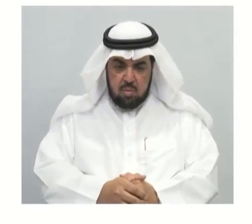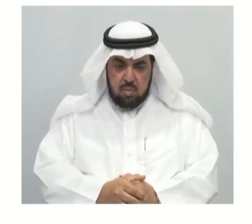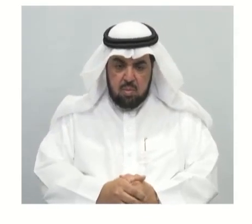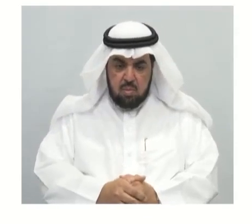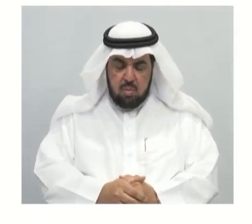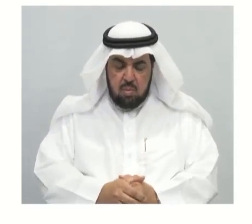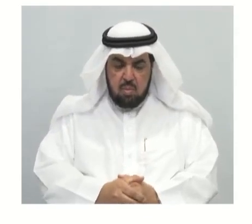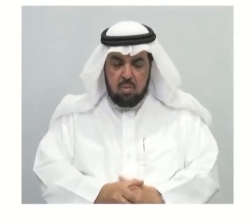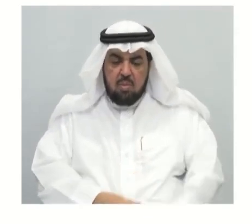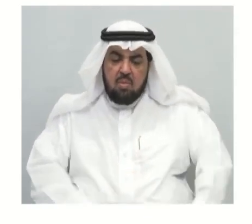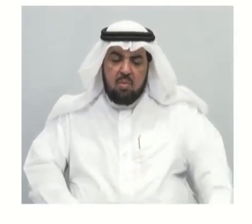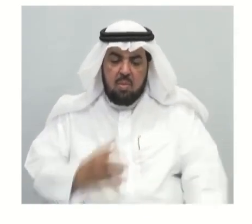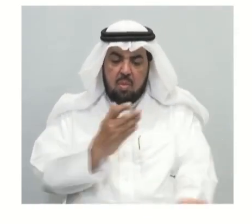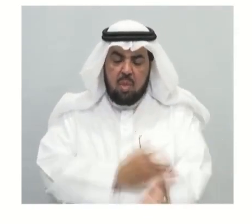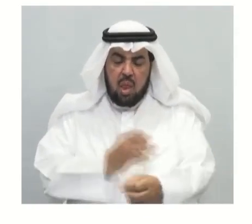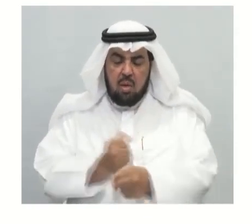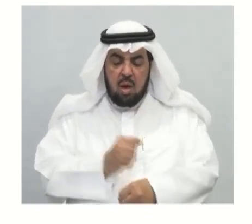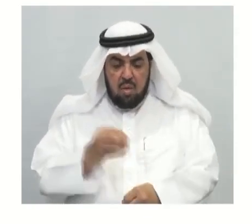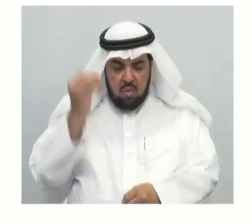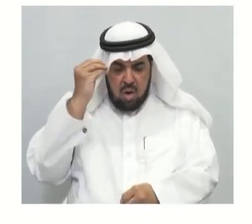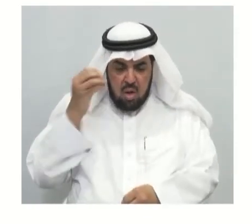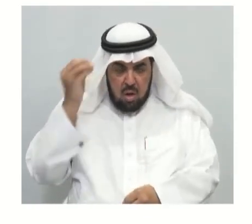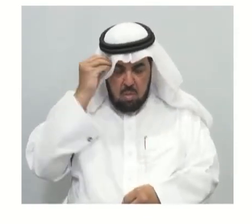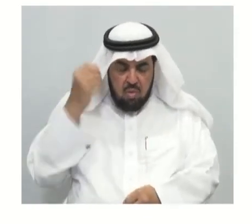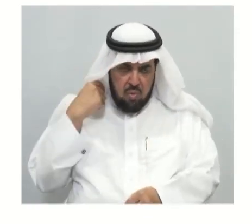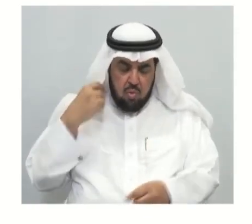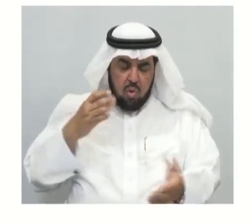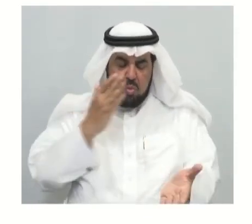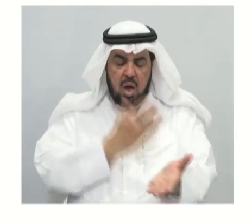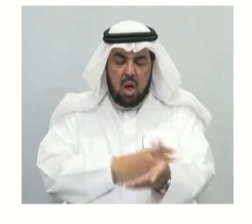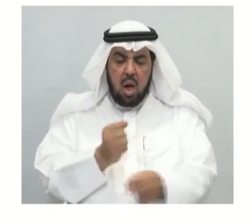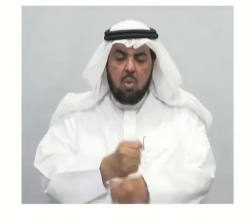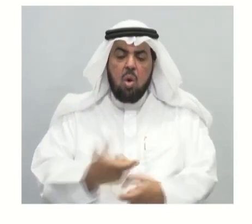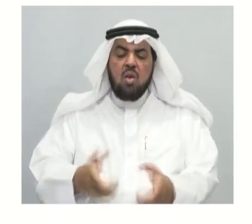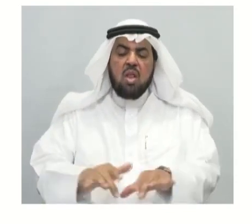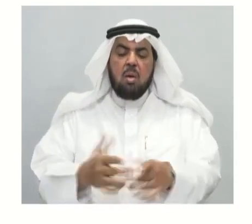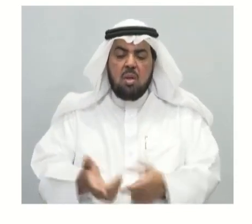الاعمال تقرير الاعمال سنعرف في هذا الدرس على مفهوم تقرير الاعمال وكيفيه